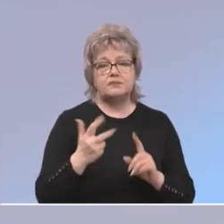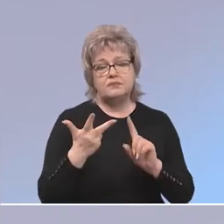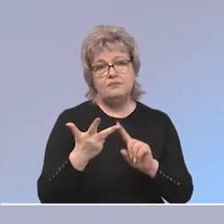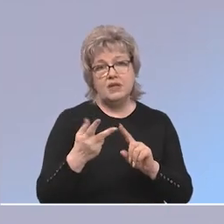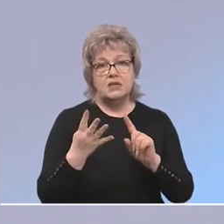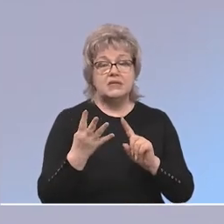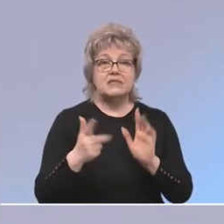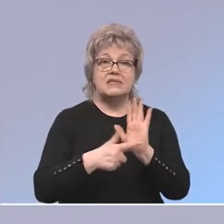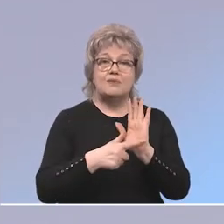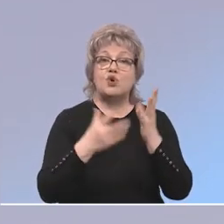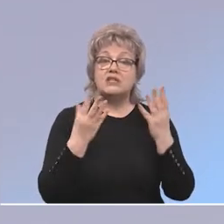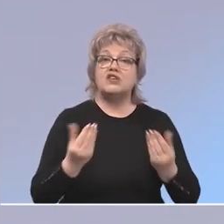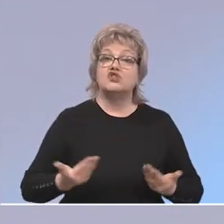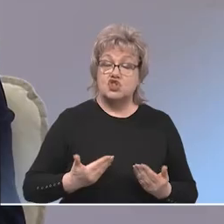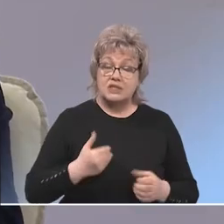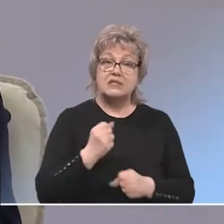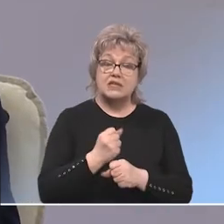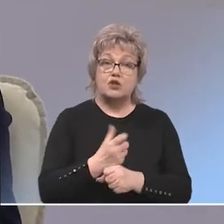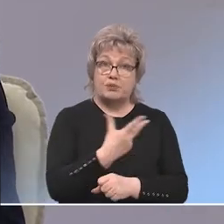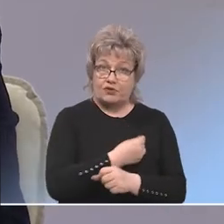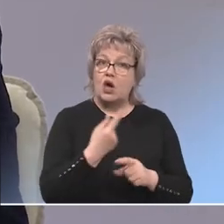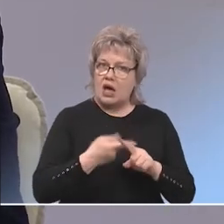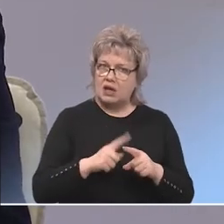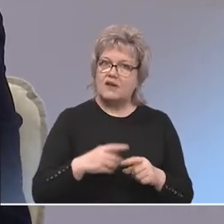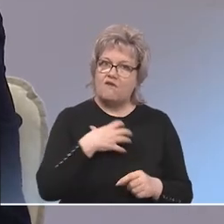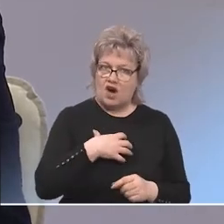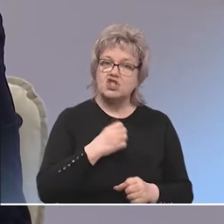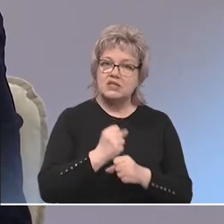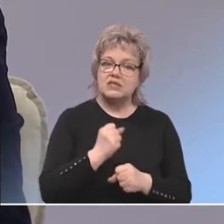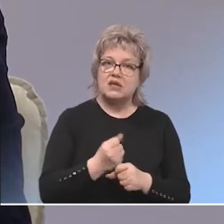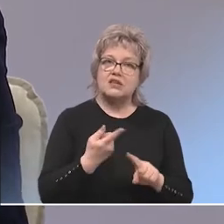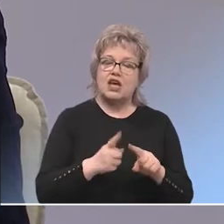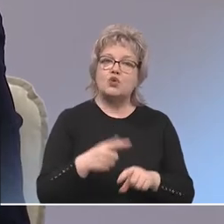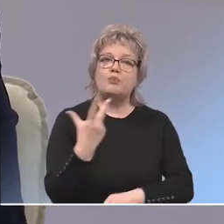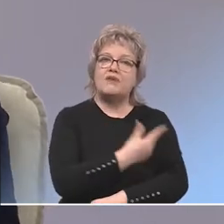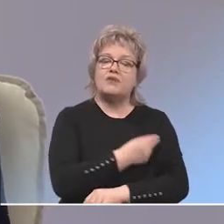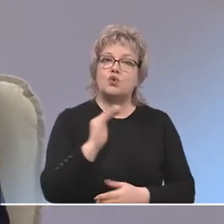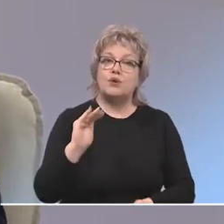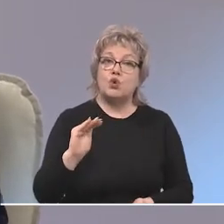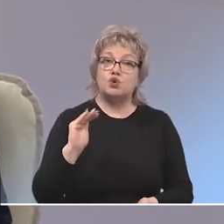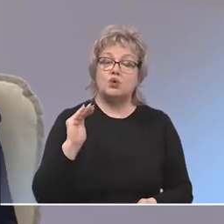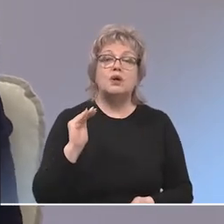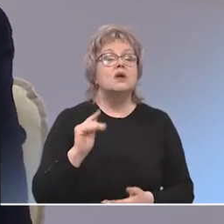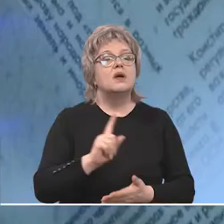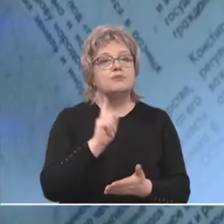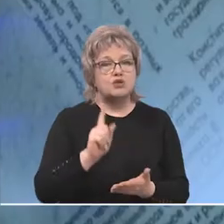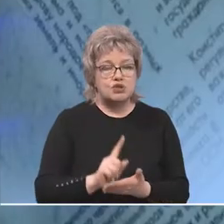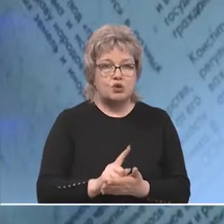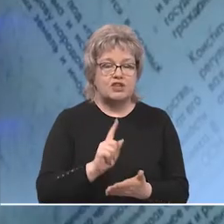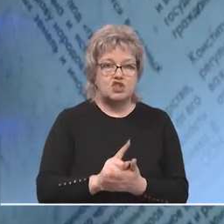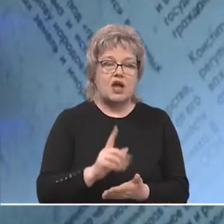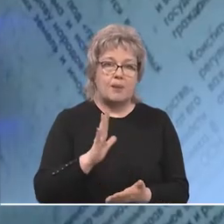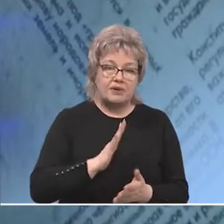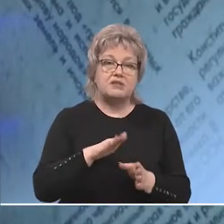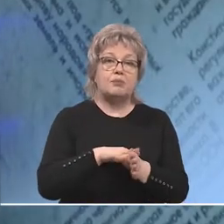3-7 день. На 3-7 день жизни, да? Это действительно так важно сделать вот эту прививку ребенку именно? Безусловно. Вакцинация должна